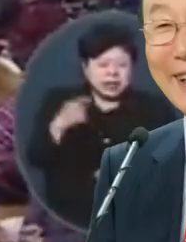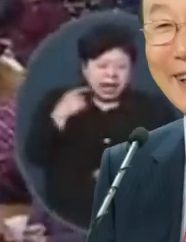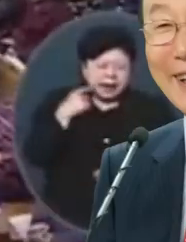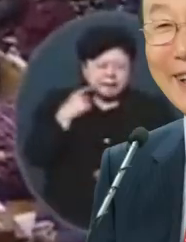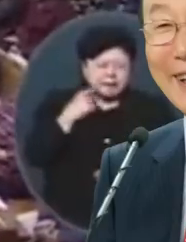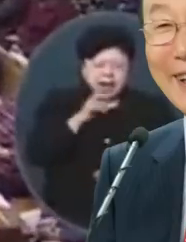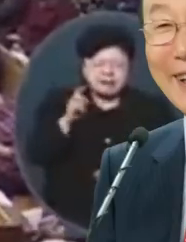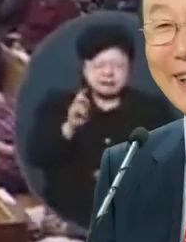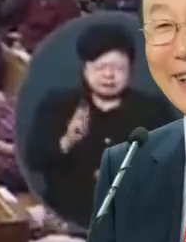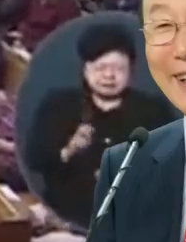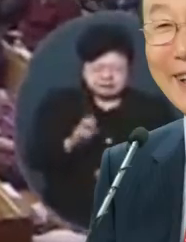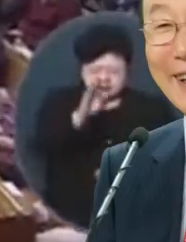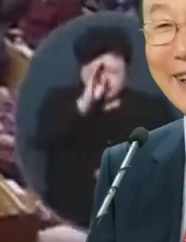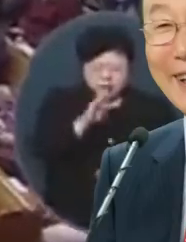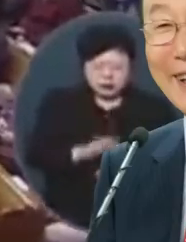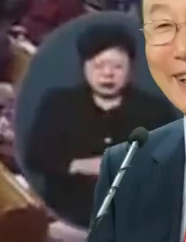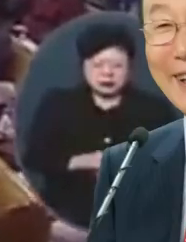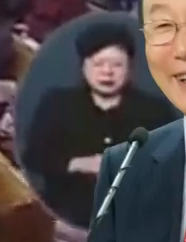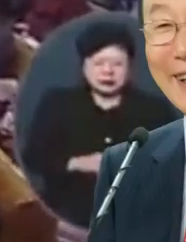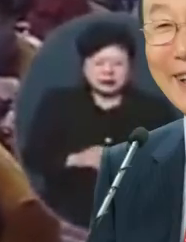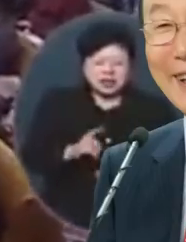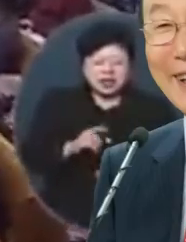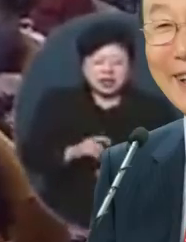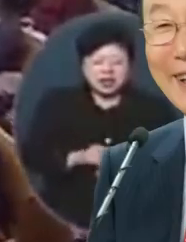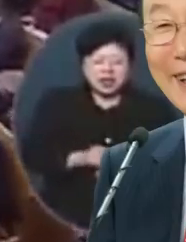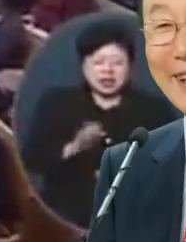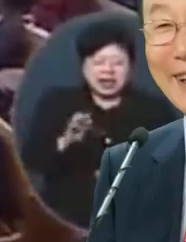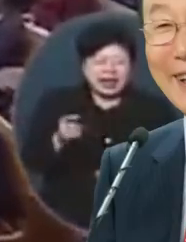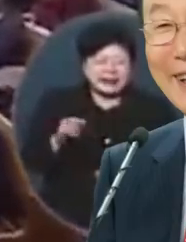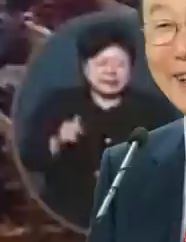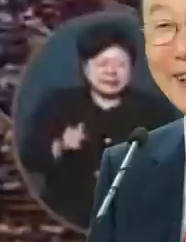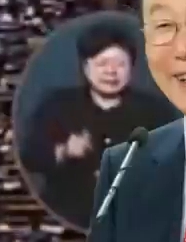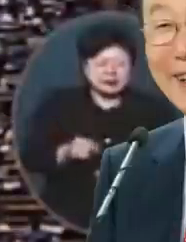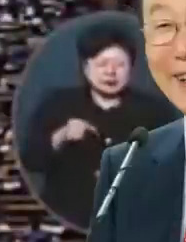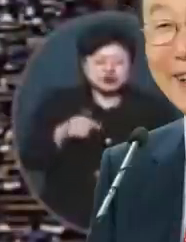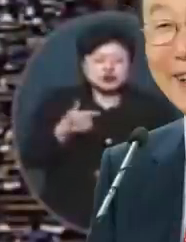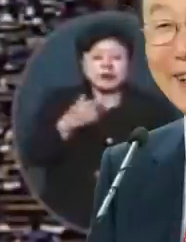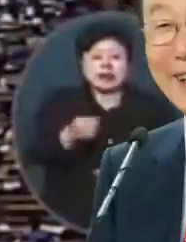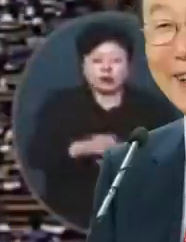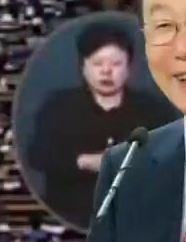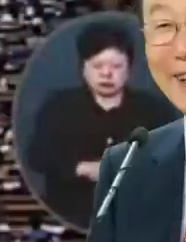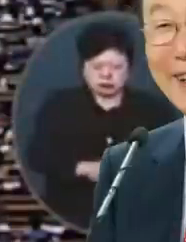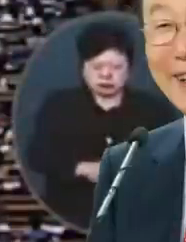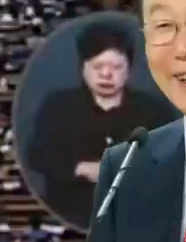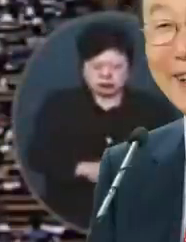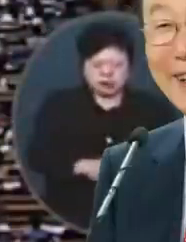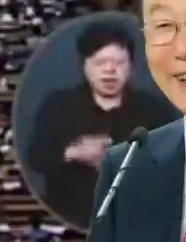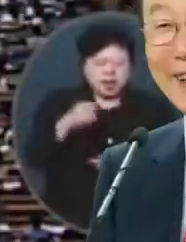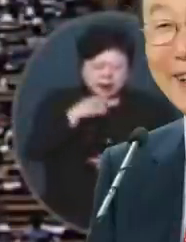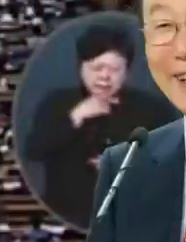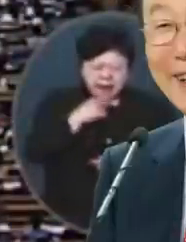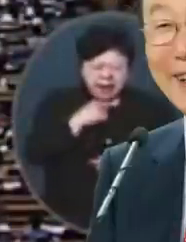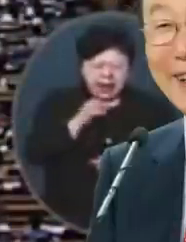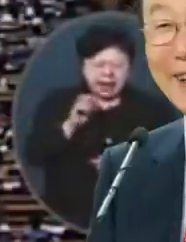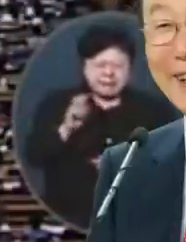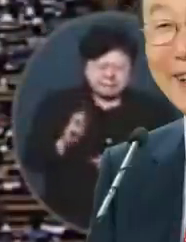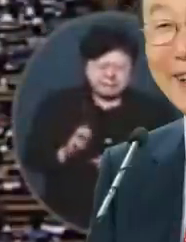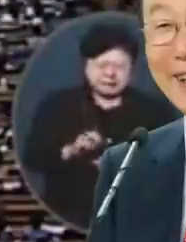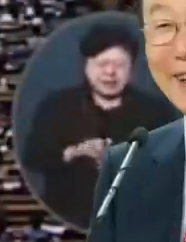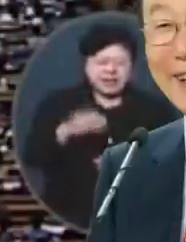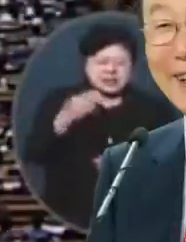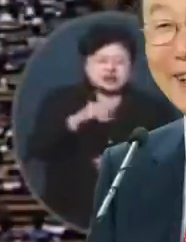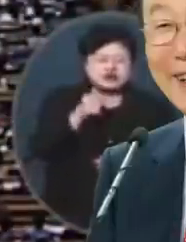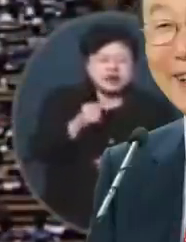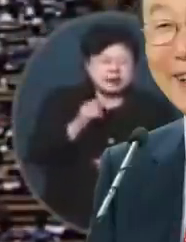암은 1인당 치료비용이 간암의 경우는 6,600만 원이고 폐암의 경우에는